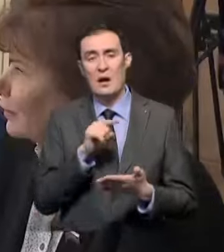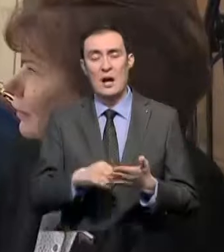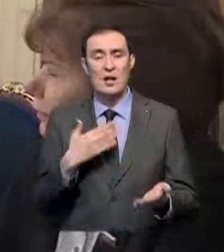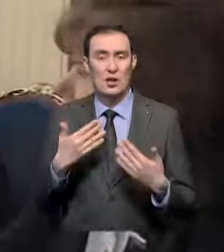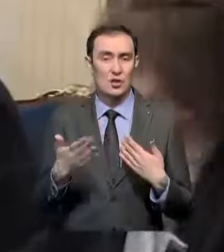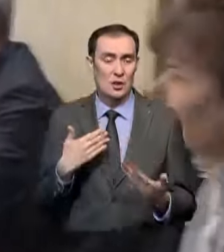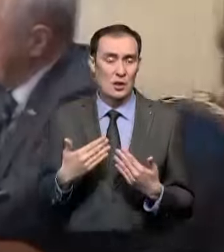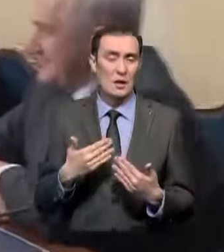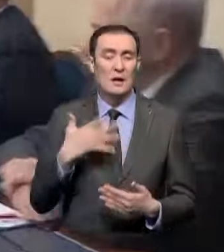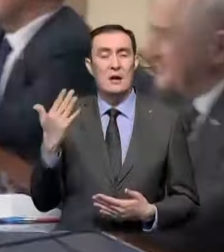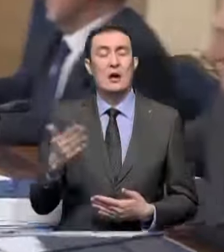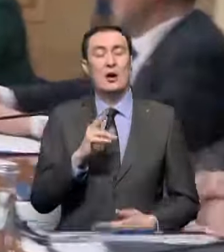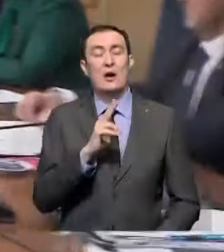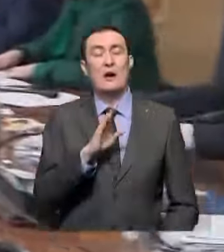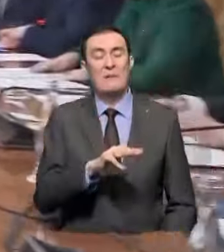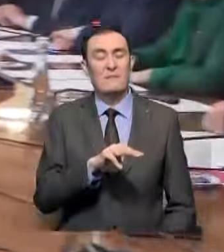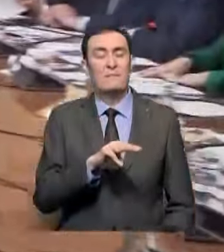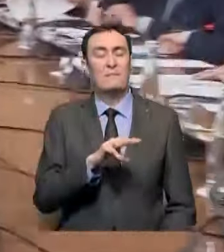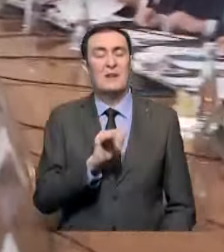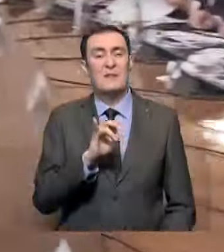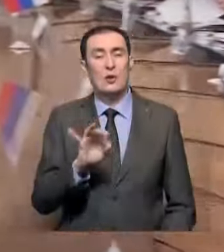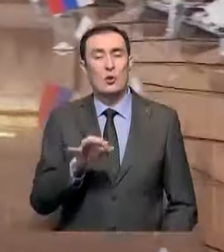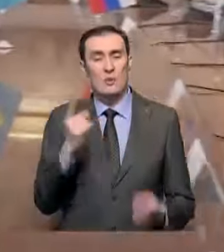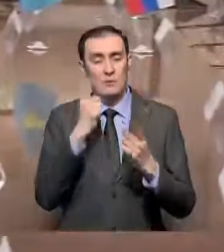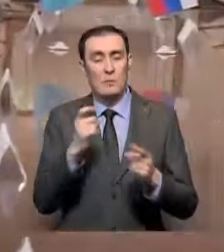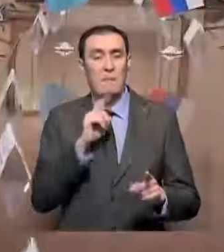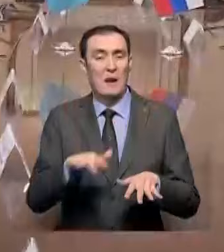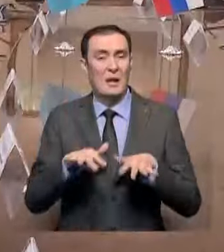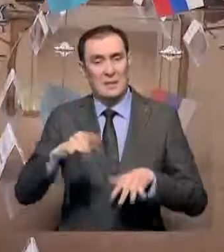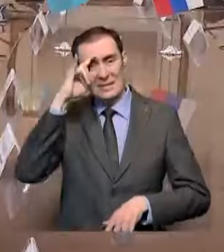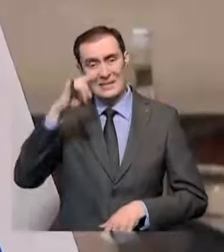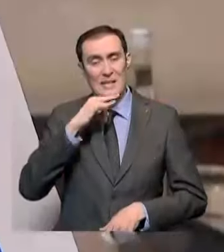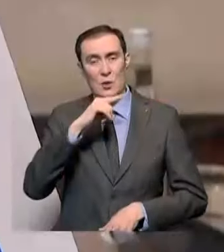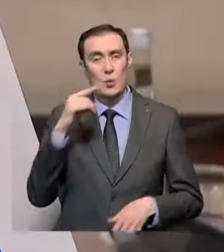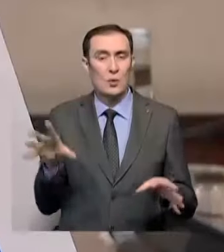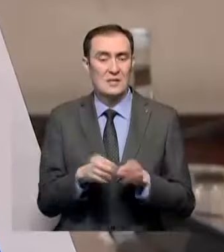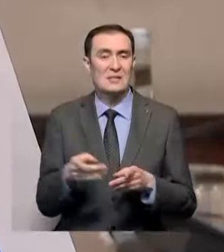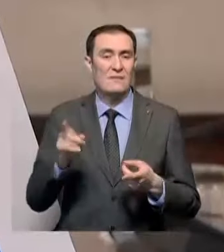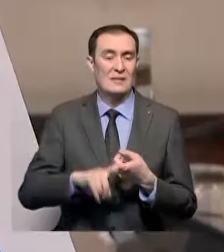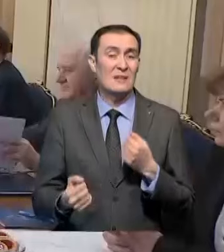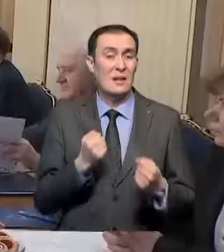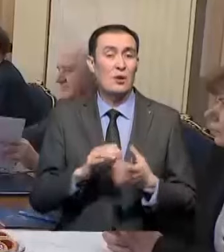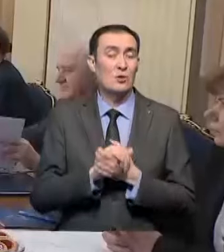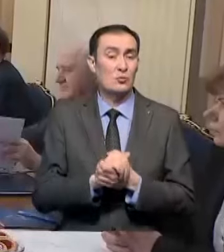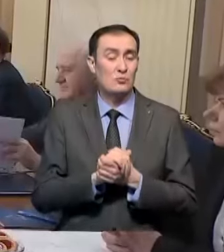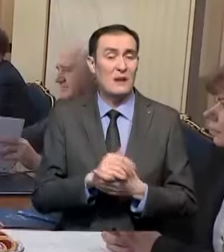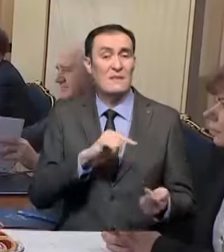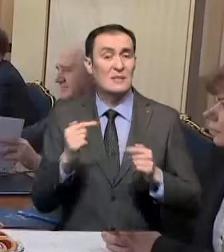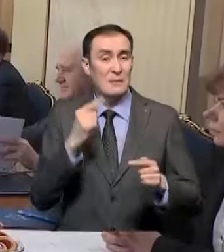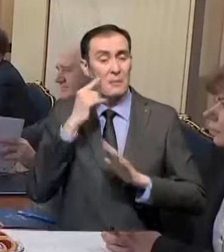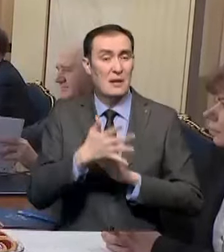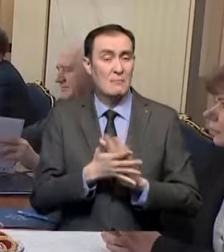отношений в свою очередь Валентина Матвиенко отметила что парламенты Казахстана и России связывает крепкая дружба и